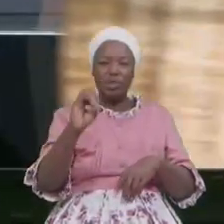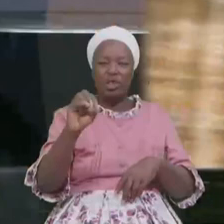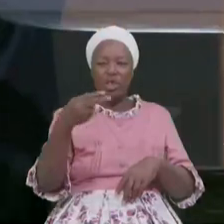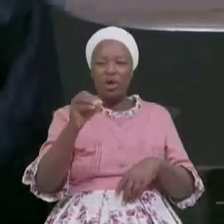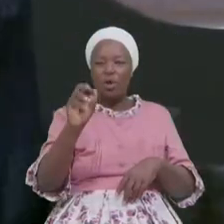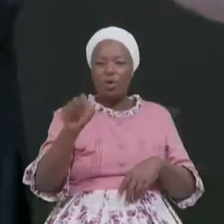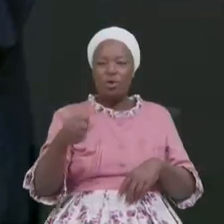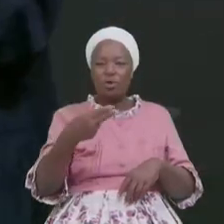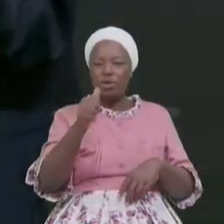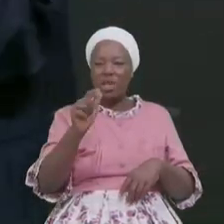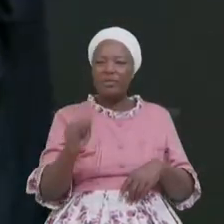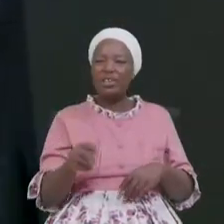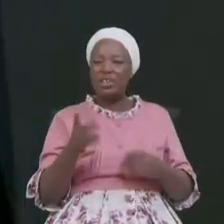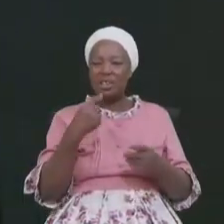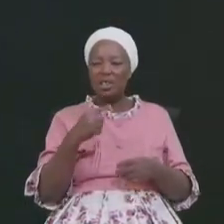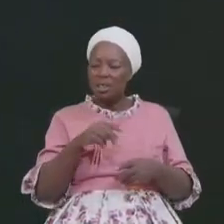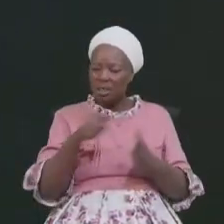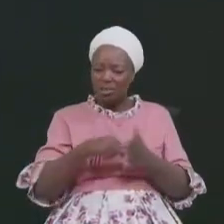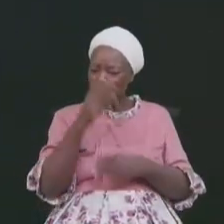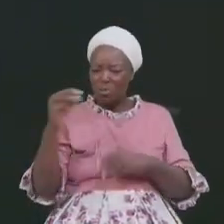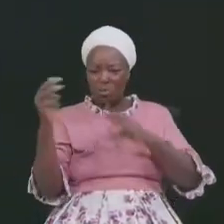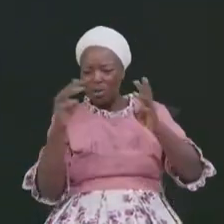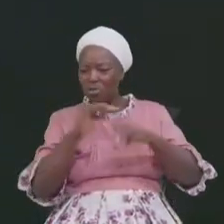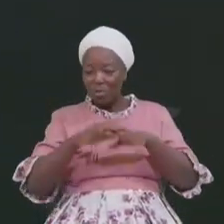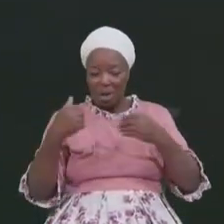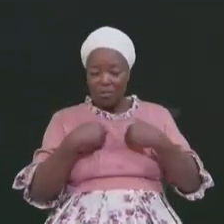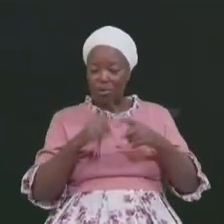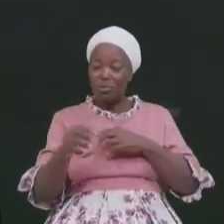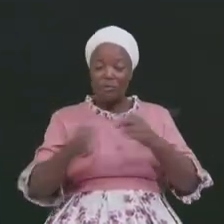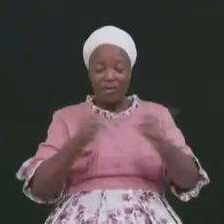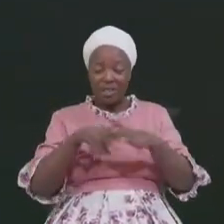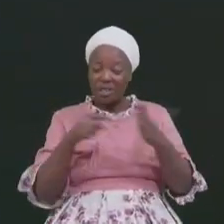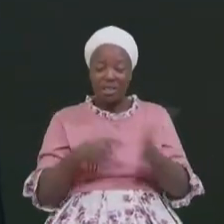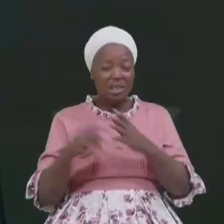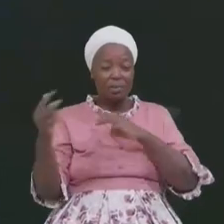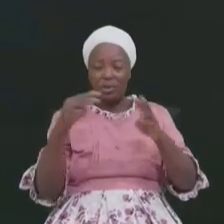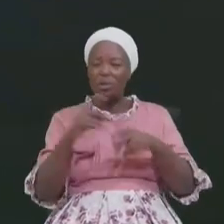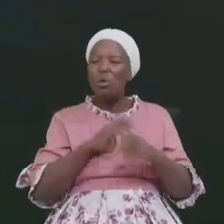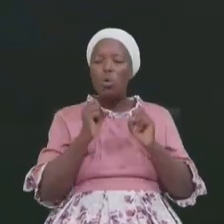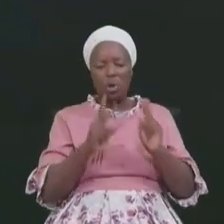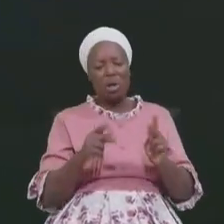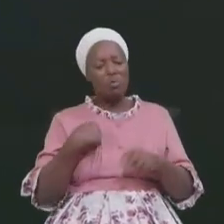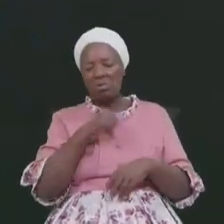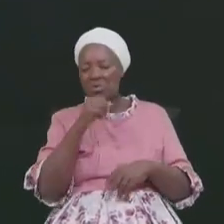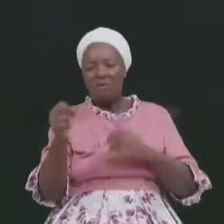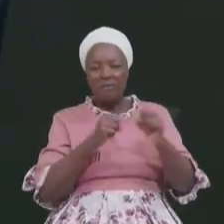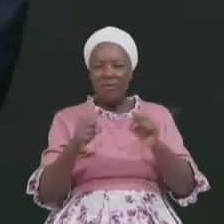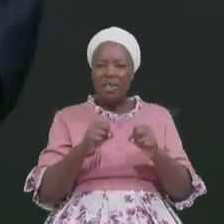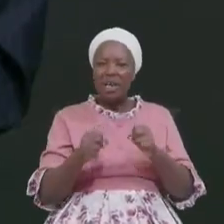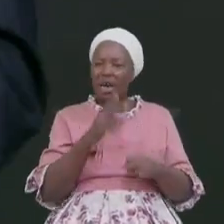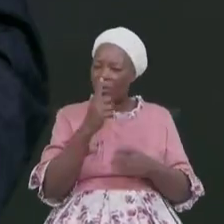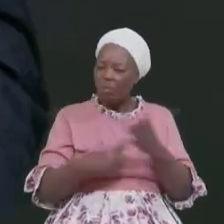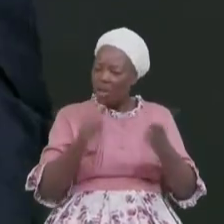combat. Vous n'avez pas à combattre dans cette affaire. » D'accord. Maintenant, si vous ne pas combattre, qu'est-ce que je suis censé